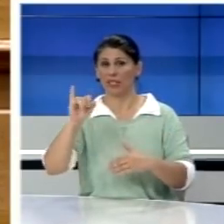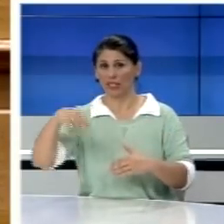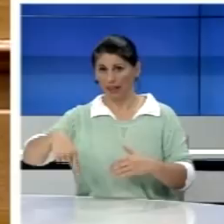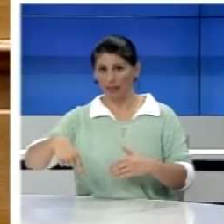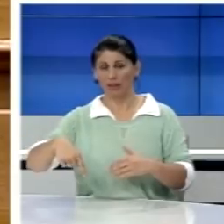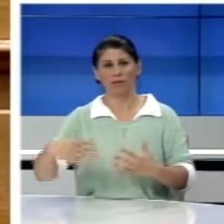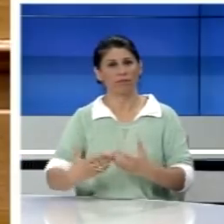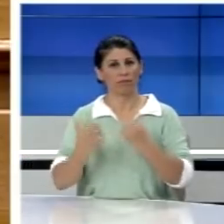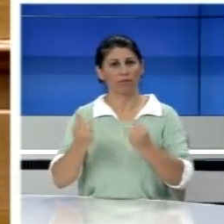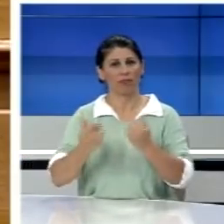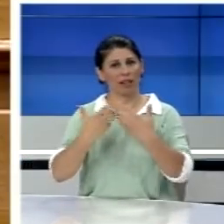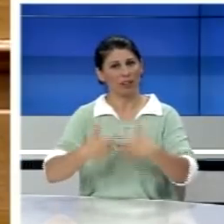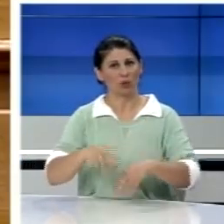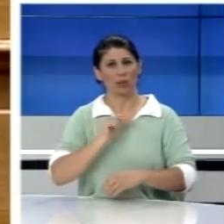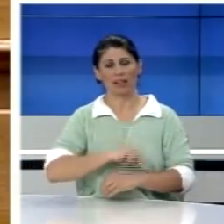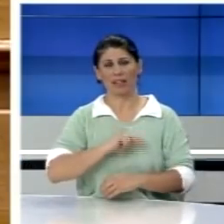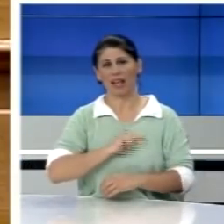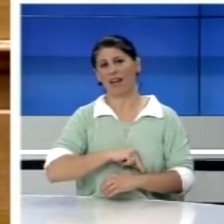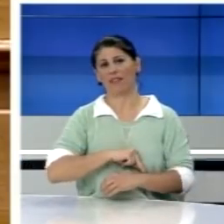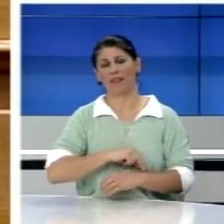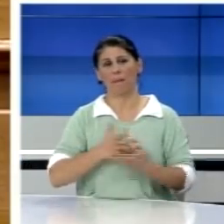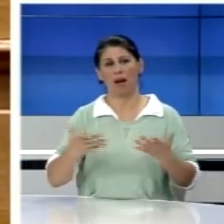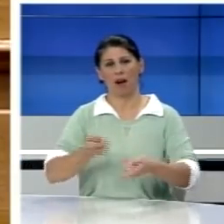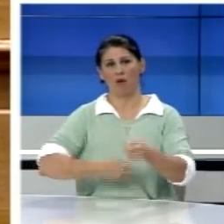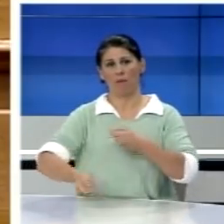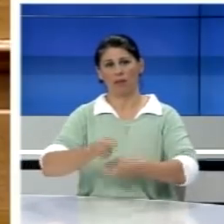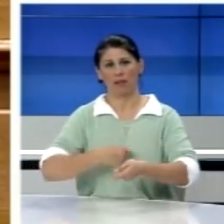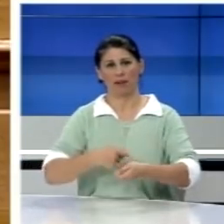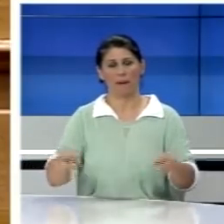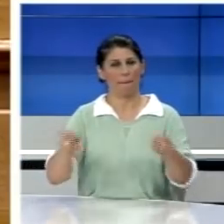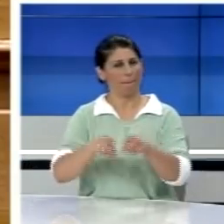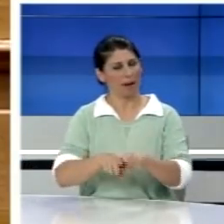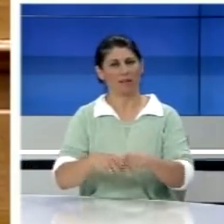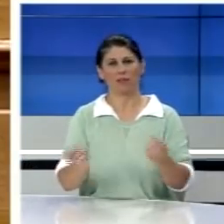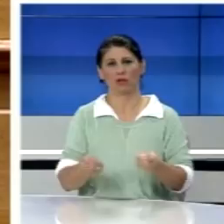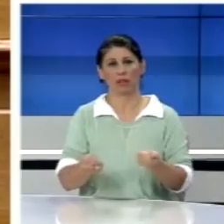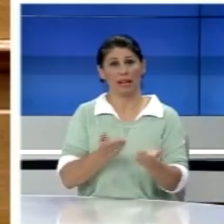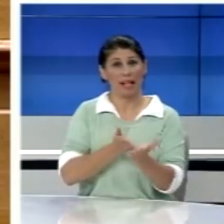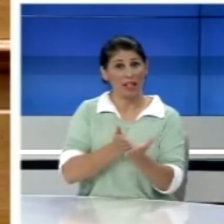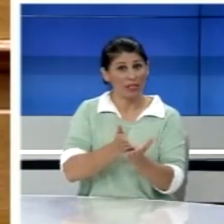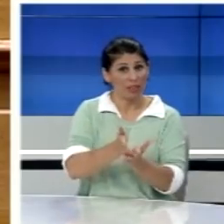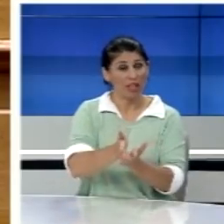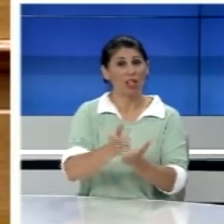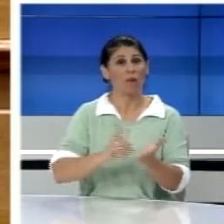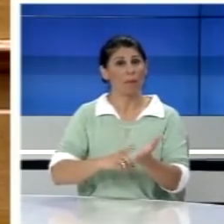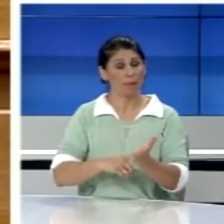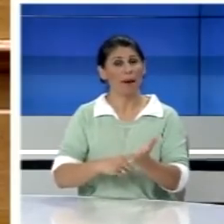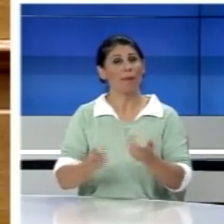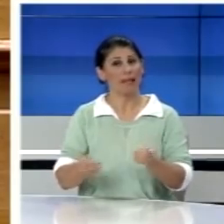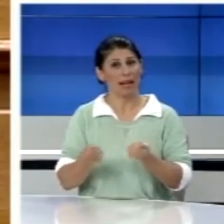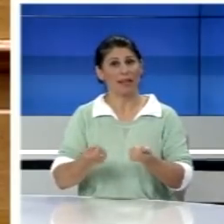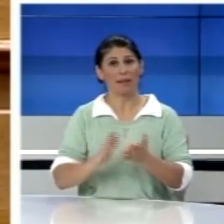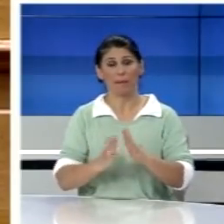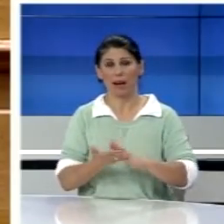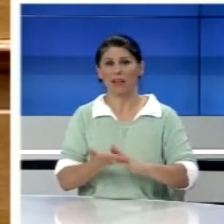τα λειτουργικά κέρδη των μεγάλων επιχειρηματιών με τους οποίους θα συμπράξει. Το δίκαιο που πρέπει να γίνει πράξη